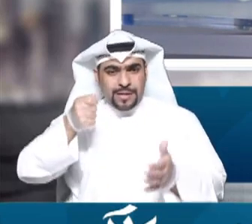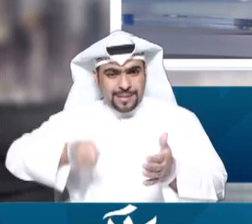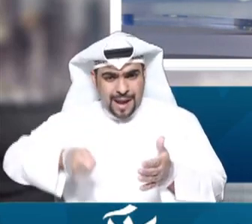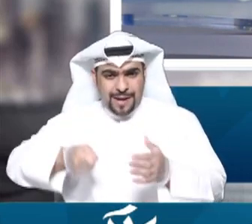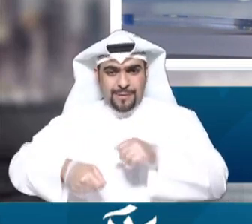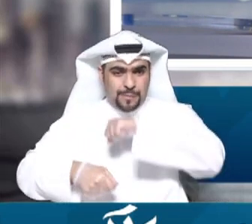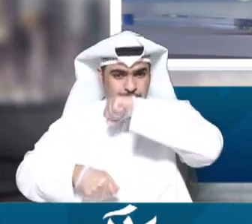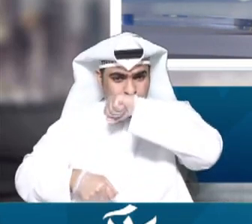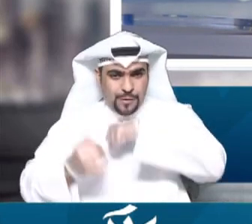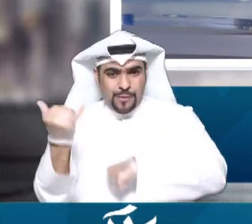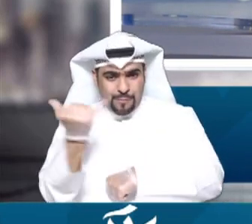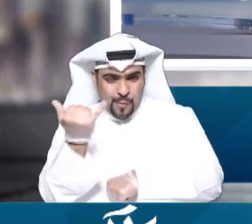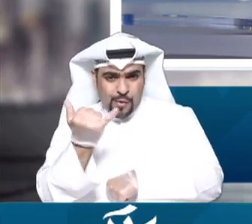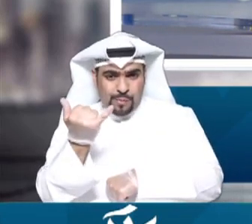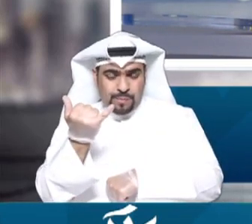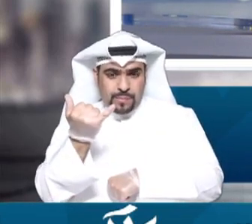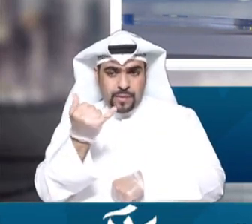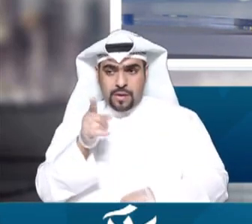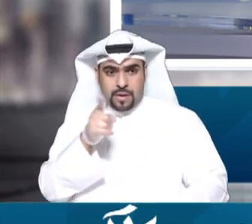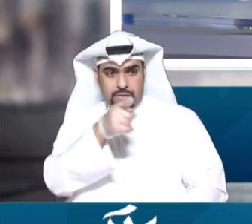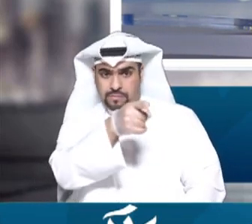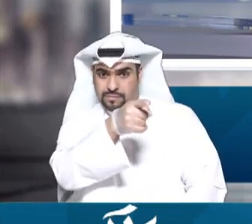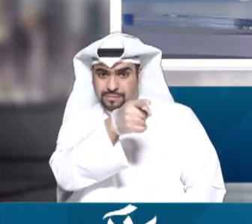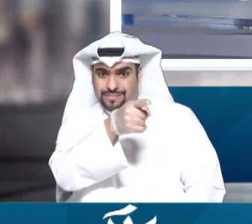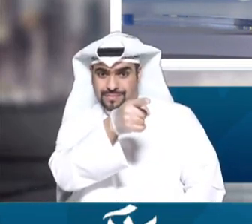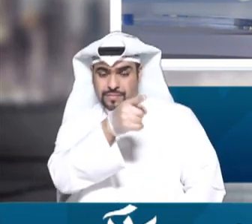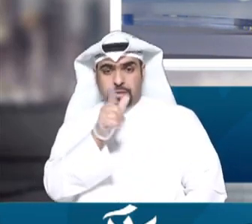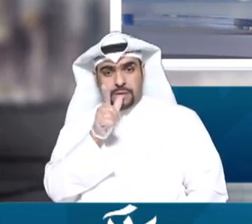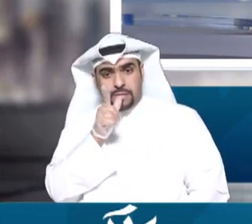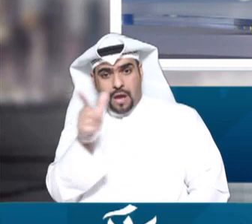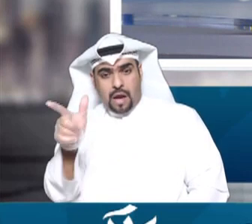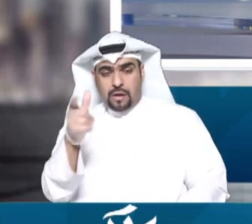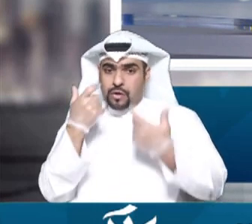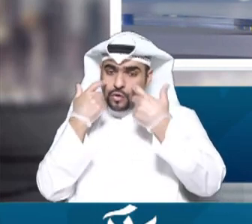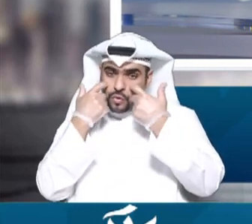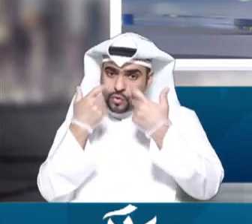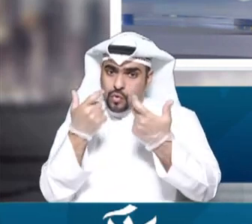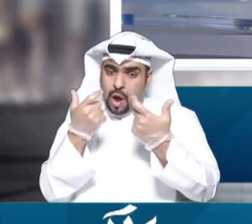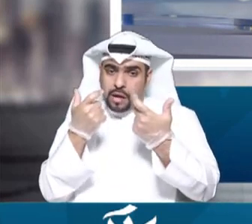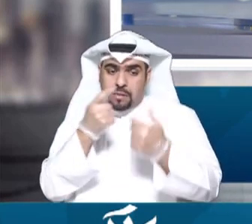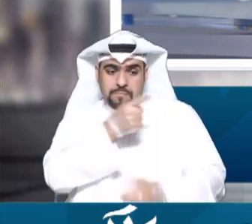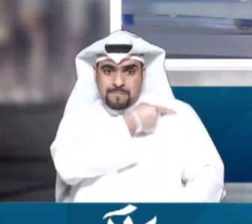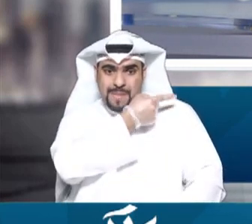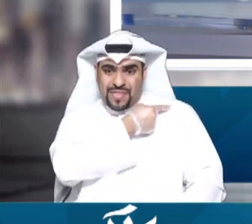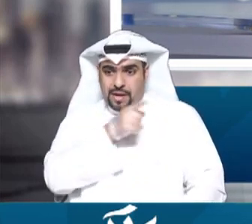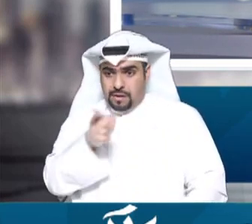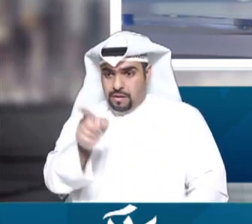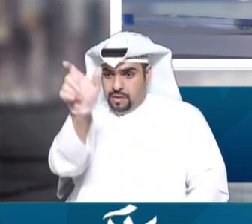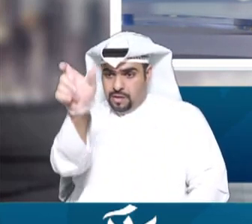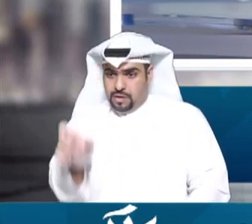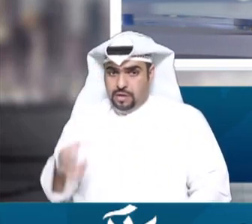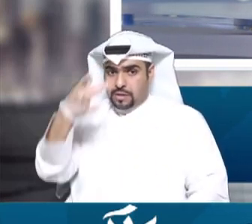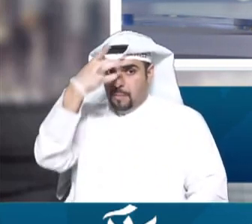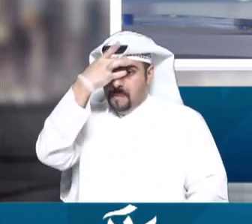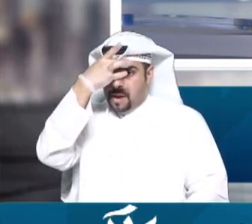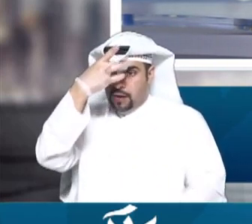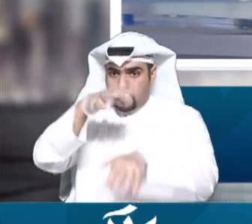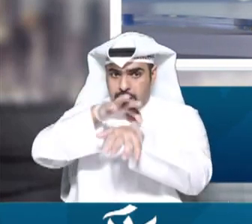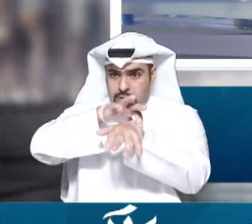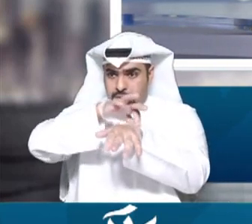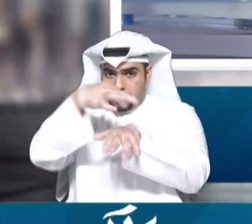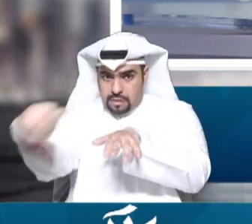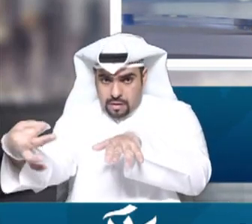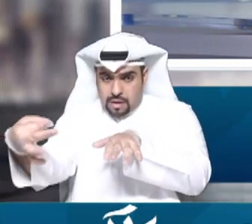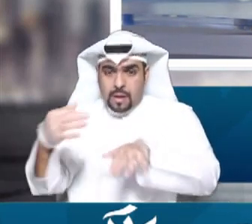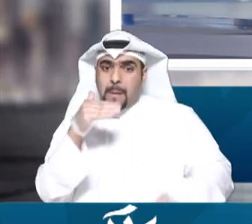قلت له لا سمح الله اذا واحد فيكم مريض اي توجيب هذا انتم سويته؟ انتم سدحتوا ابوكم